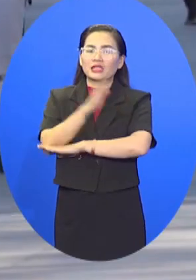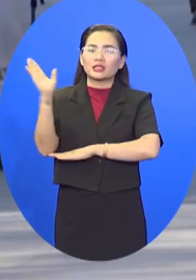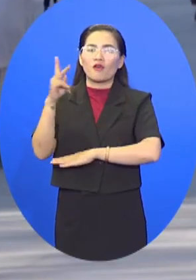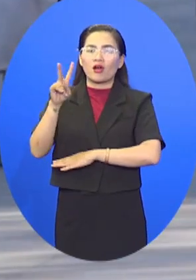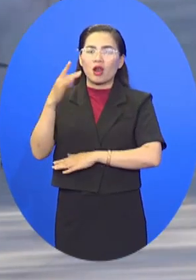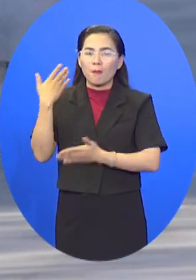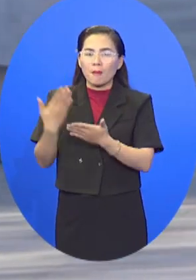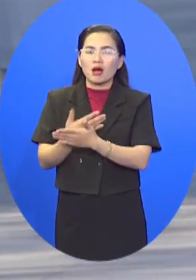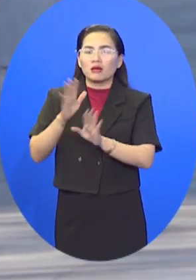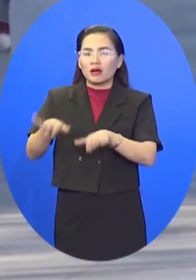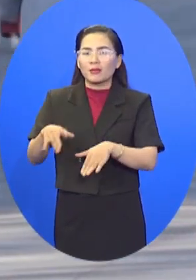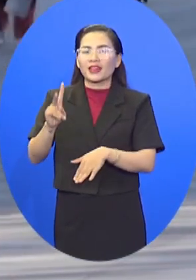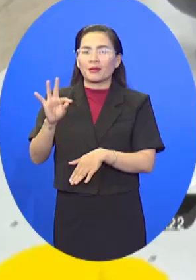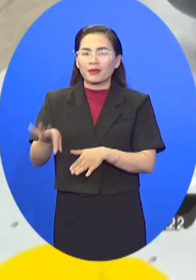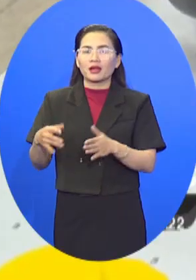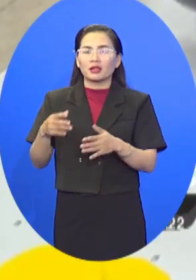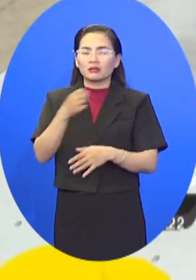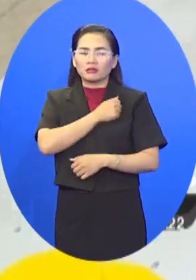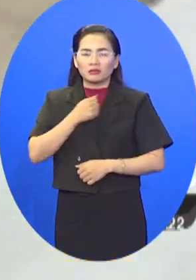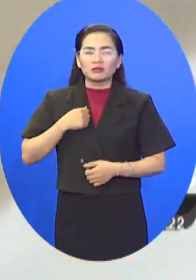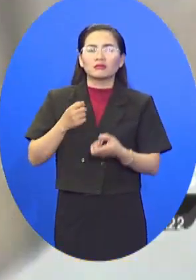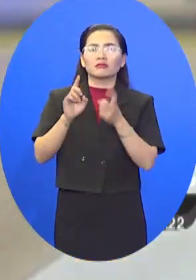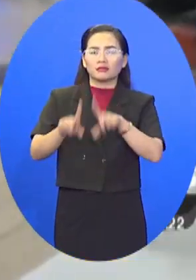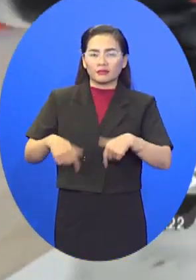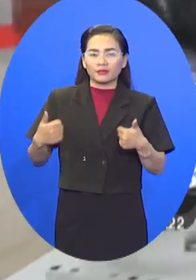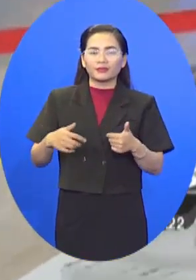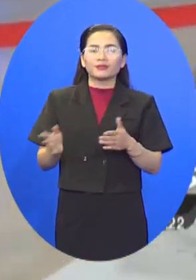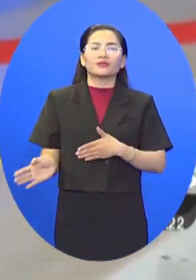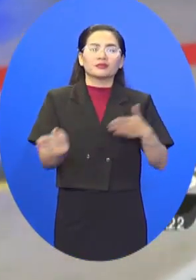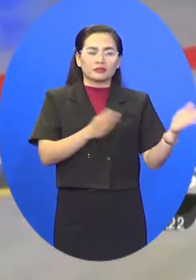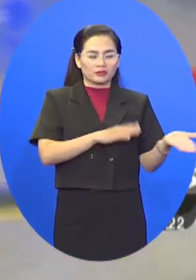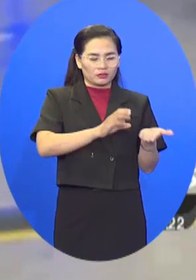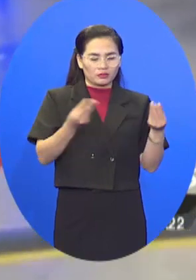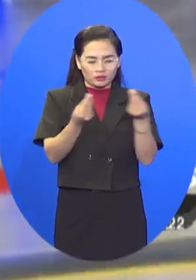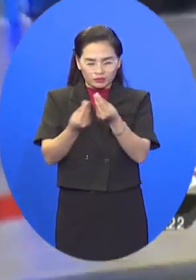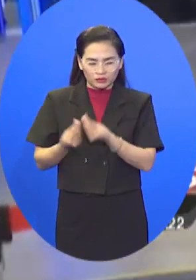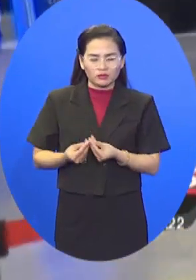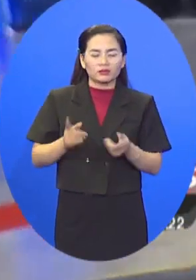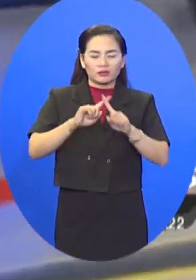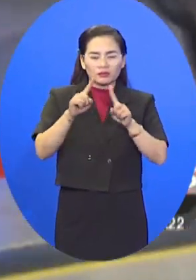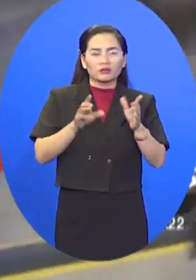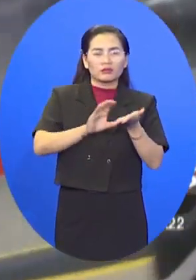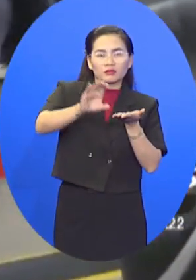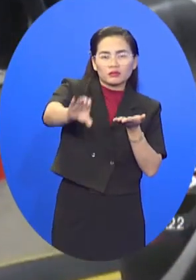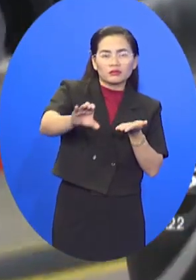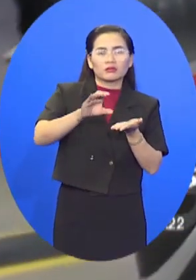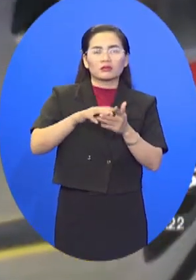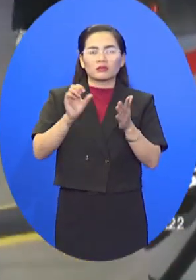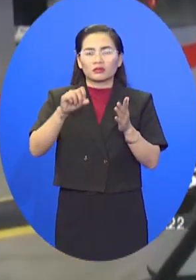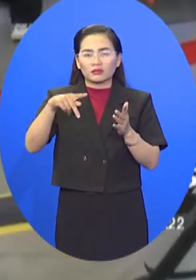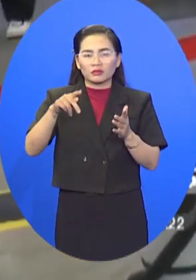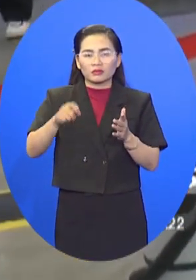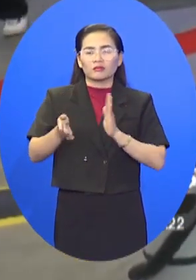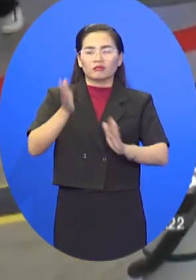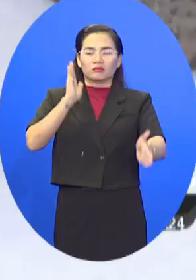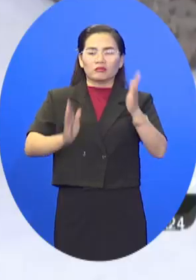sản xuất thiết bị và cải tiến thiết bị chẩn đoán Bên cạnh đó một số khoản ngân sách sẽ được chi để tìm cách sản xuất trong nước các bộ phận chính cho